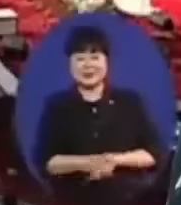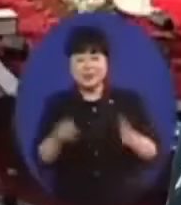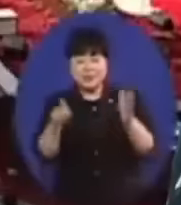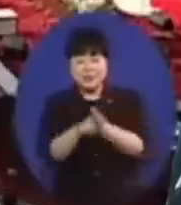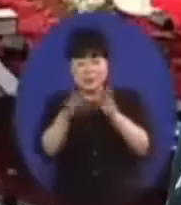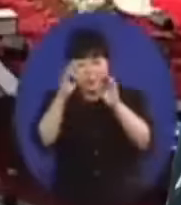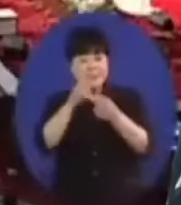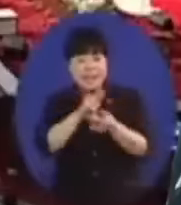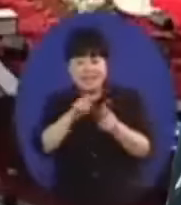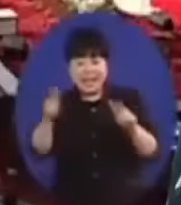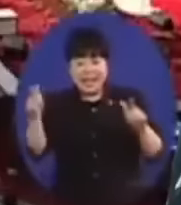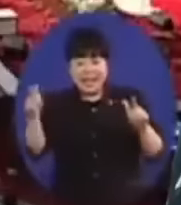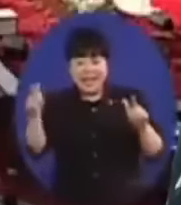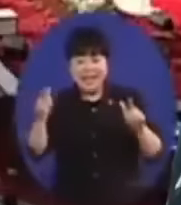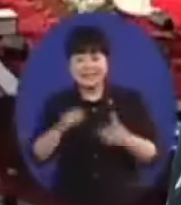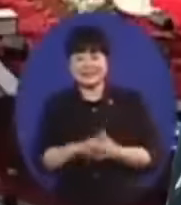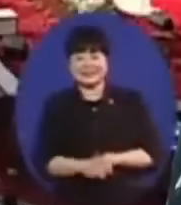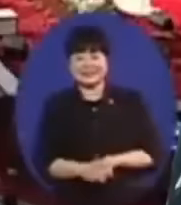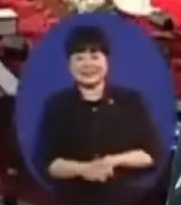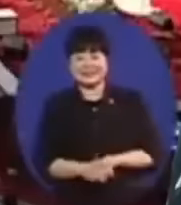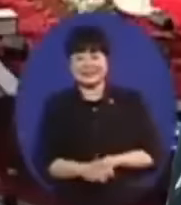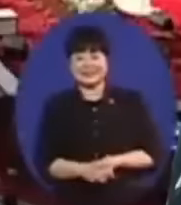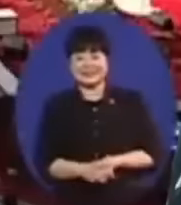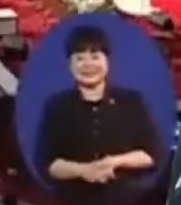믿음은 눈에 안 보이지만은